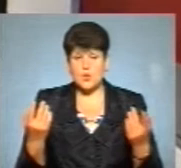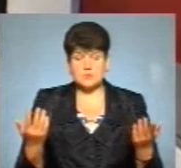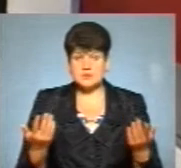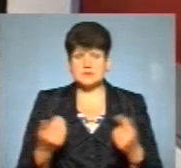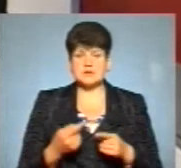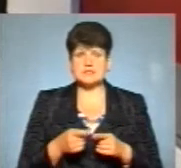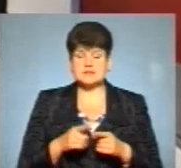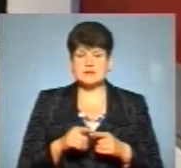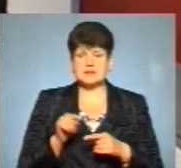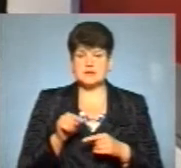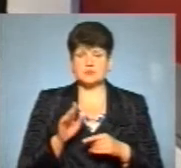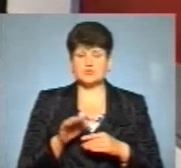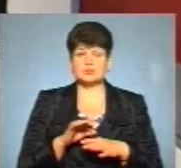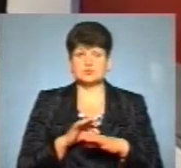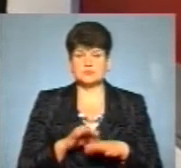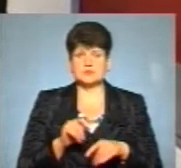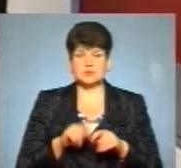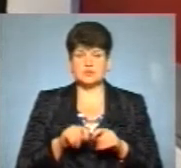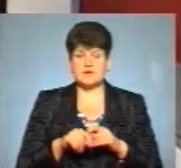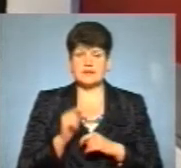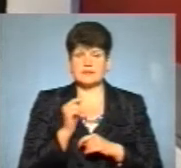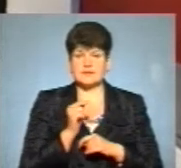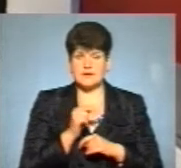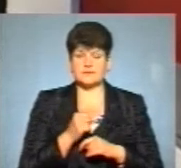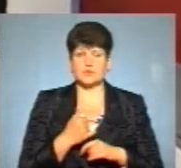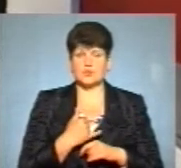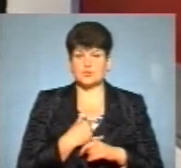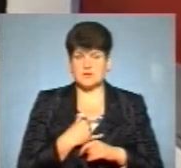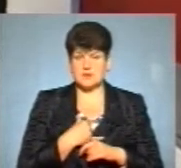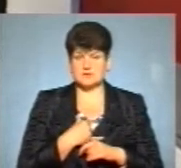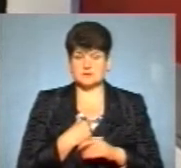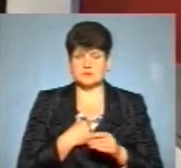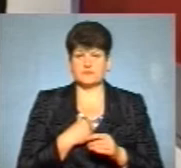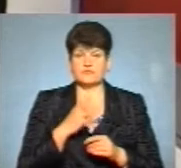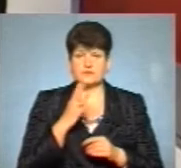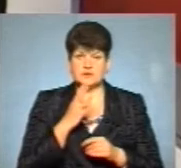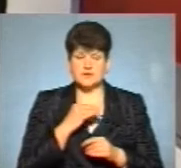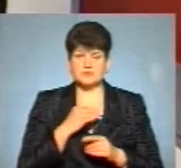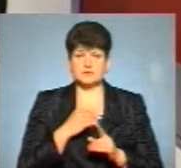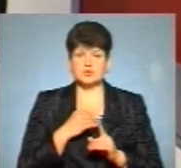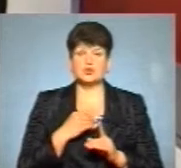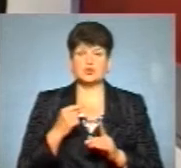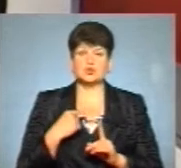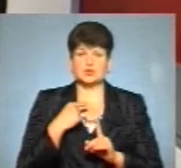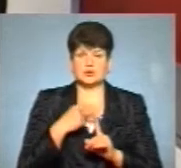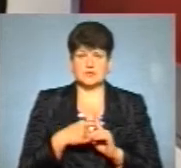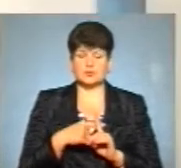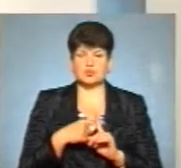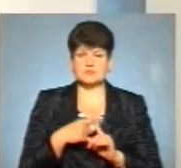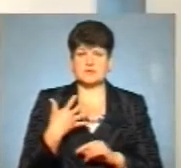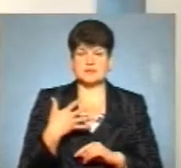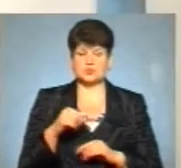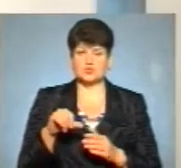будуть проходити тестування там. Тому в нас додалося плюс 50 учасників.